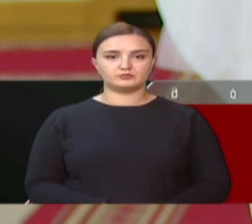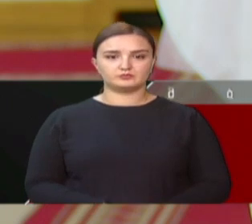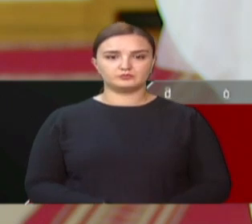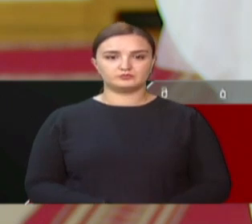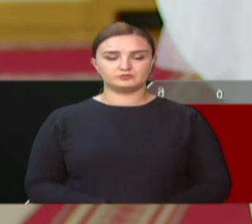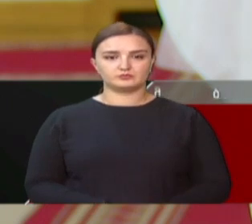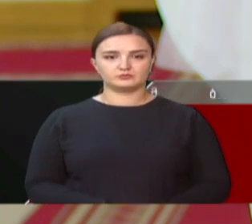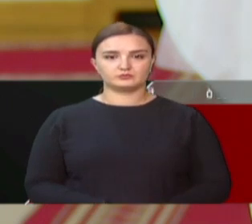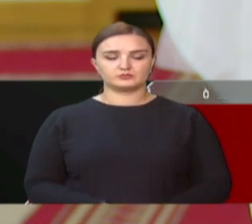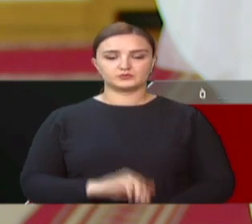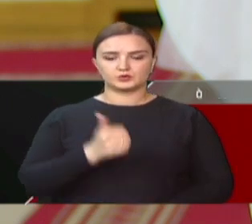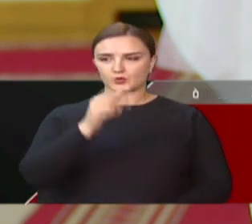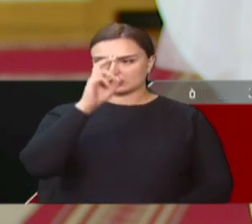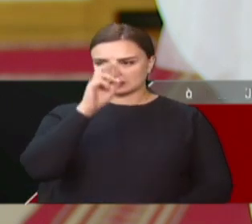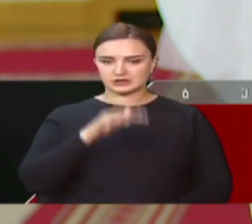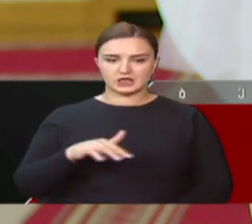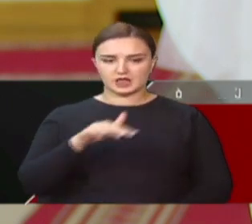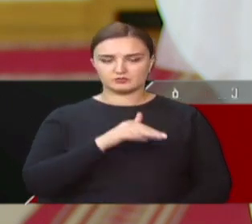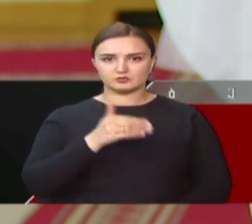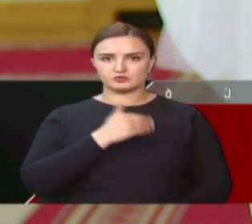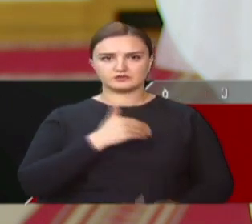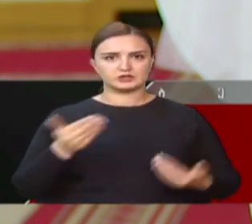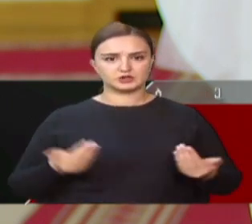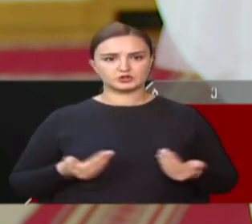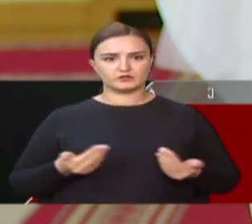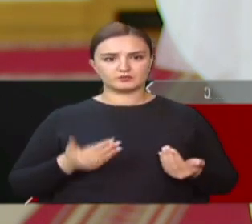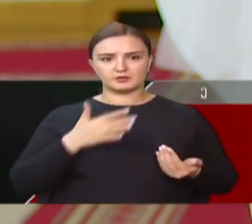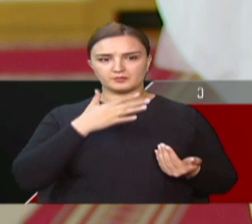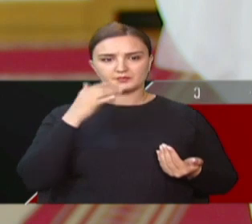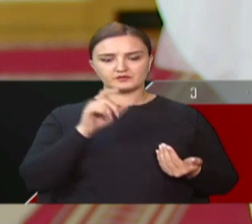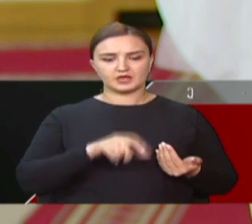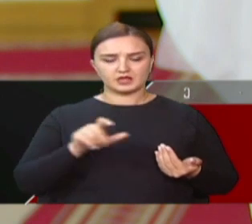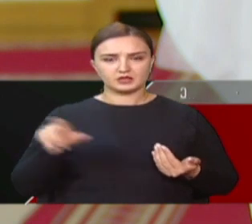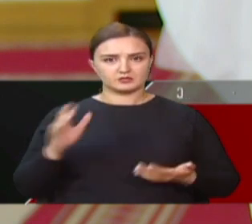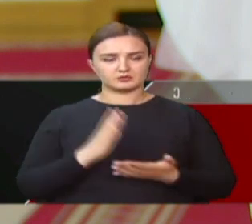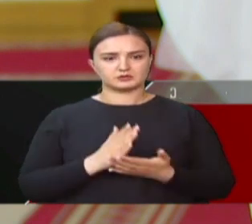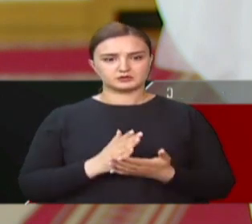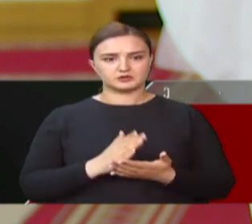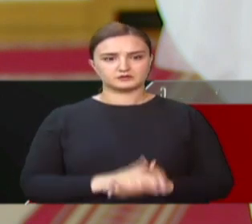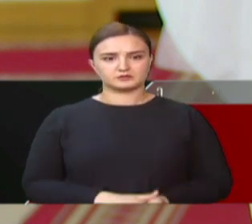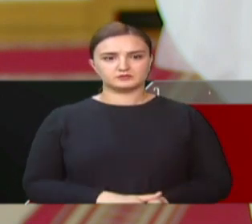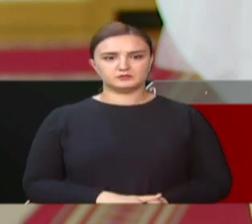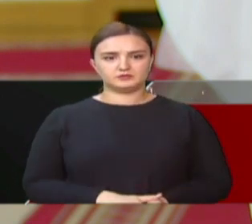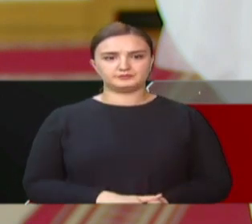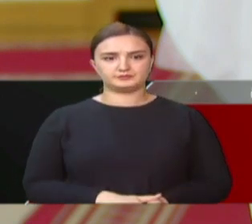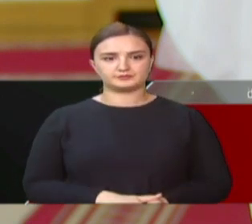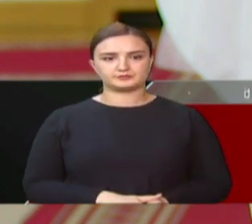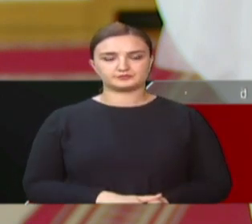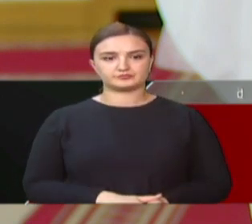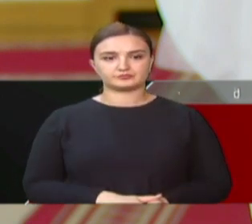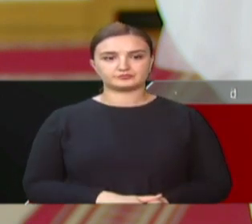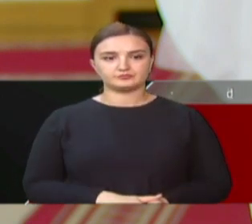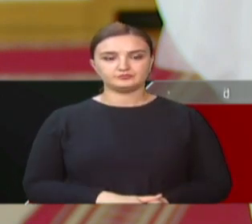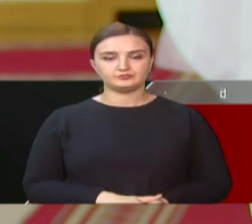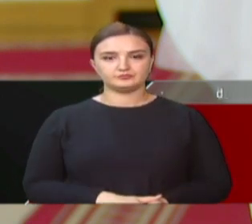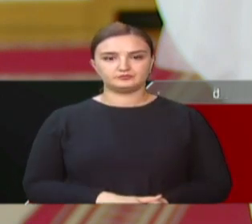სახელმწიფო, როგორ სახელმწიფოში გვინდა ჩვენ ცხოვრება, ანუ ძალიან ბევრ ადამიანს ასევე აქვს, როგორ გითხრათ,